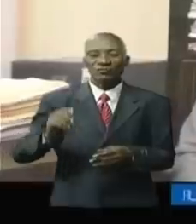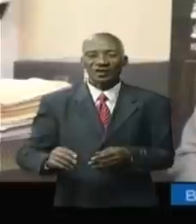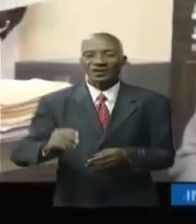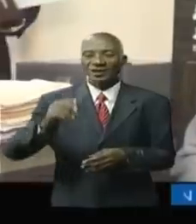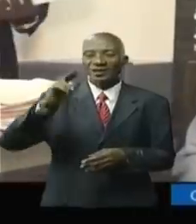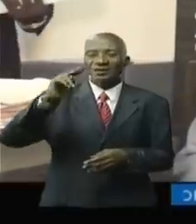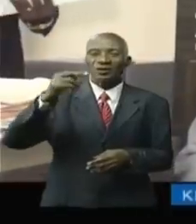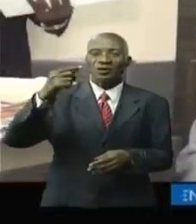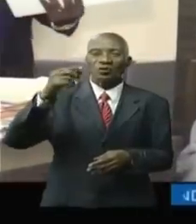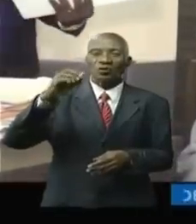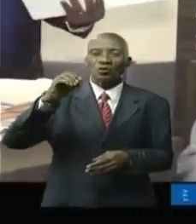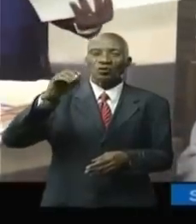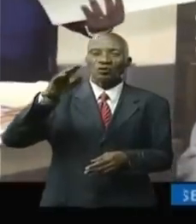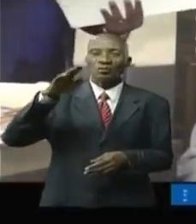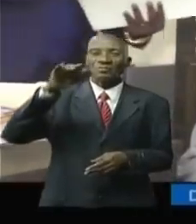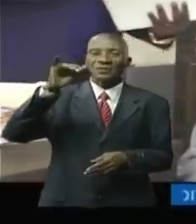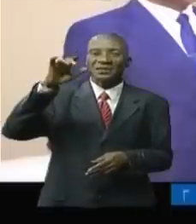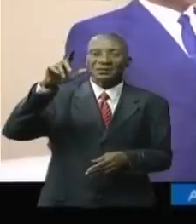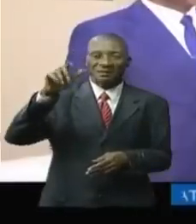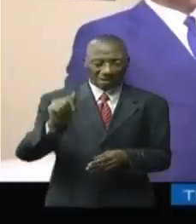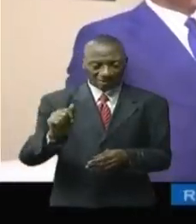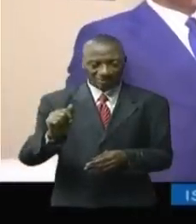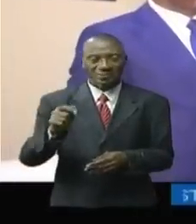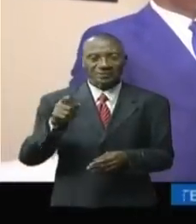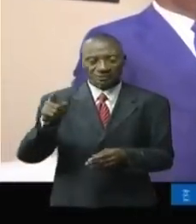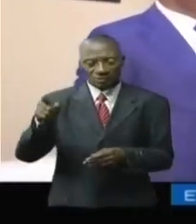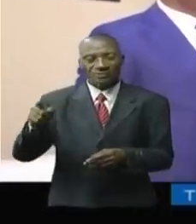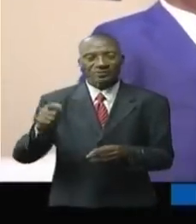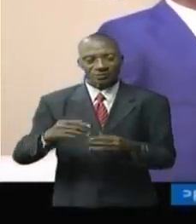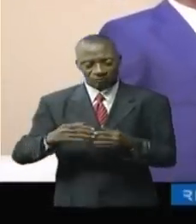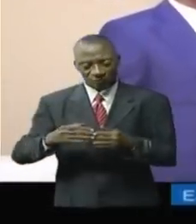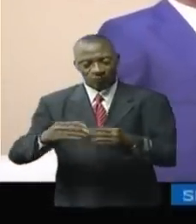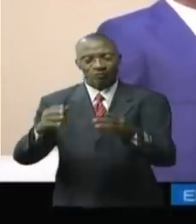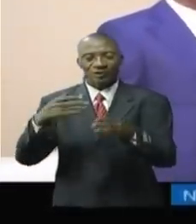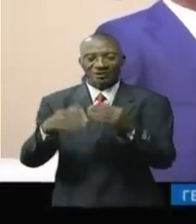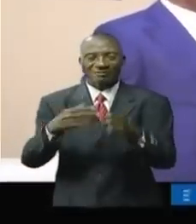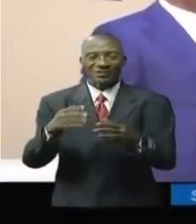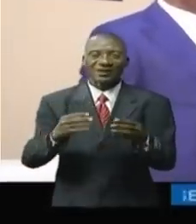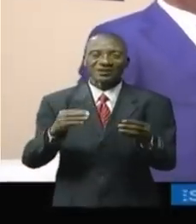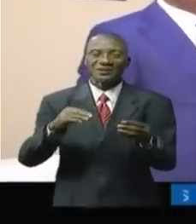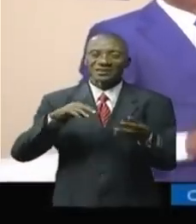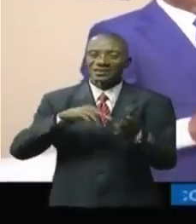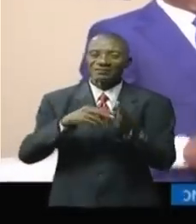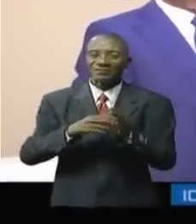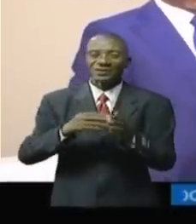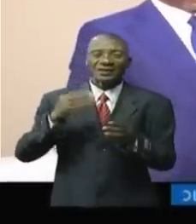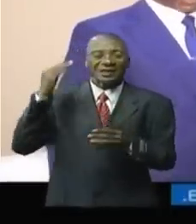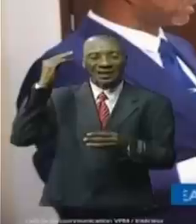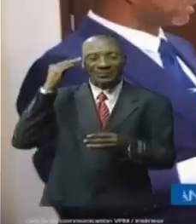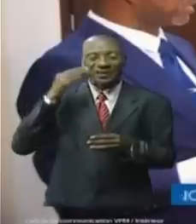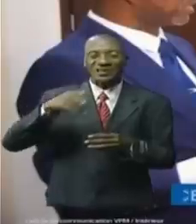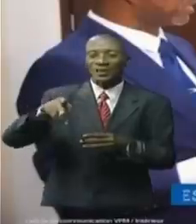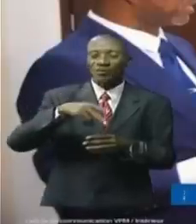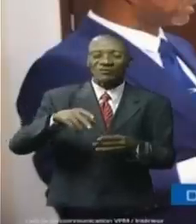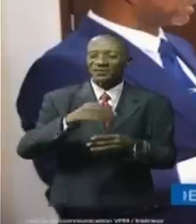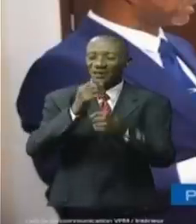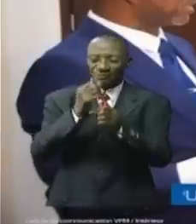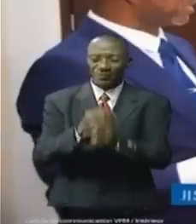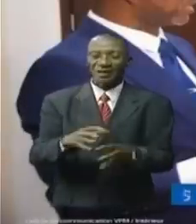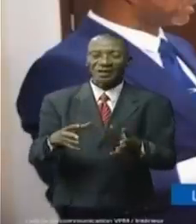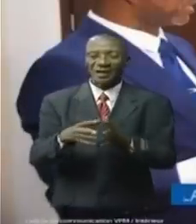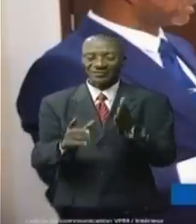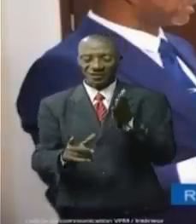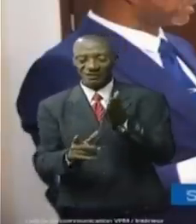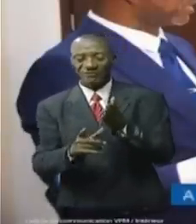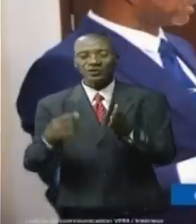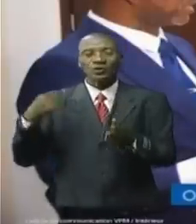que vice-gouverneur. Au regard de ses actions en faveur des intérêts des Kinois qui l'ont massivement élu lors des dernières législatives, l'élection